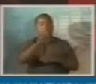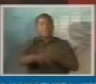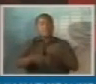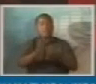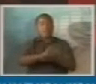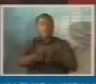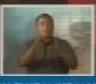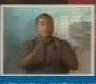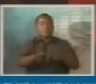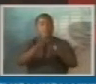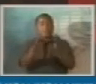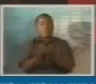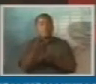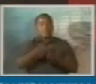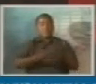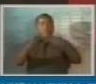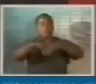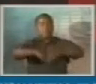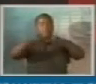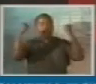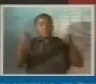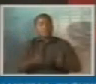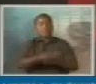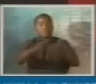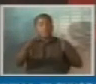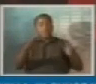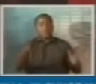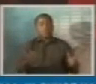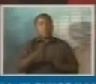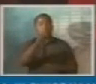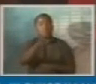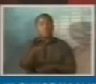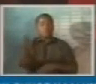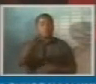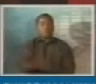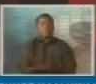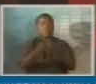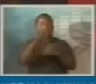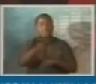pale. Kwa hiyo mimi ni miongoni mwa majasiri wakubwa ambao wamewahi kumsaidia huyo mtu.